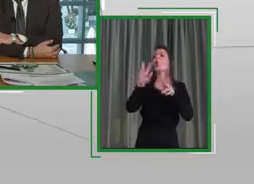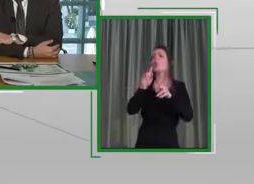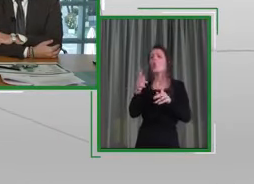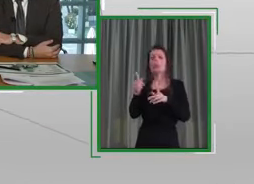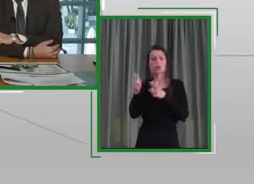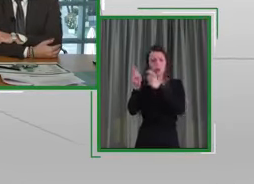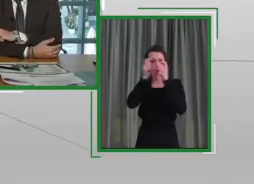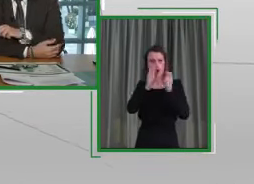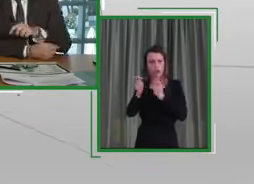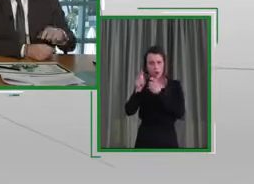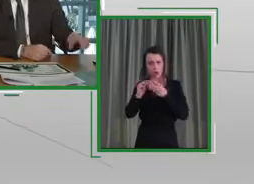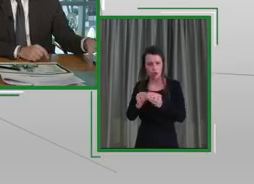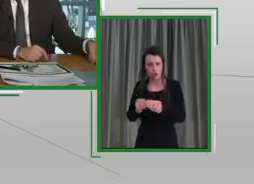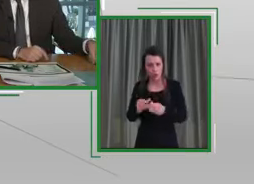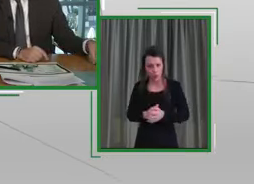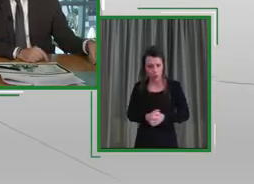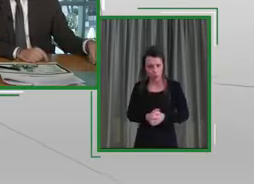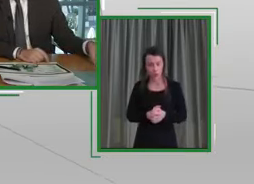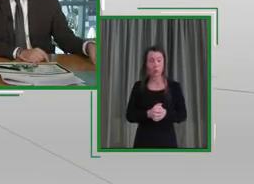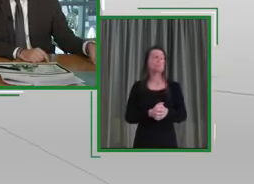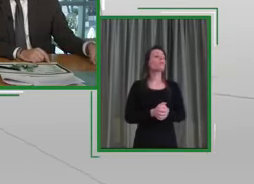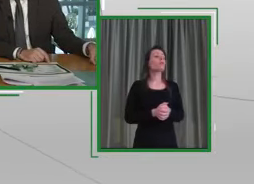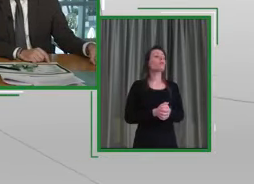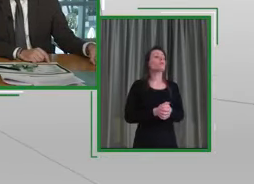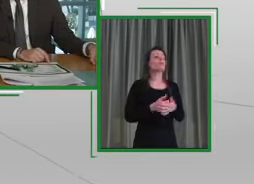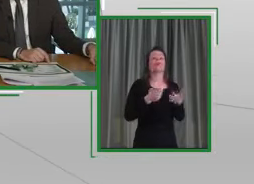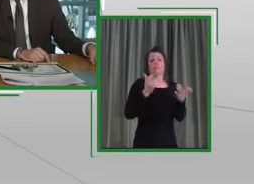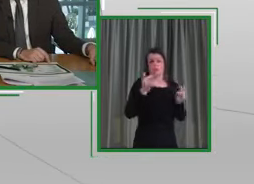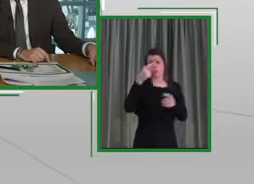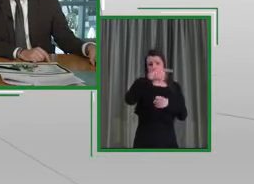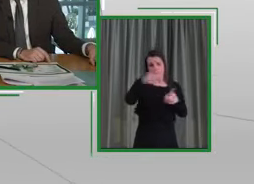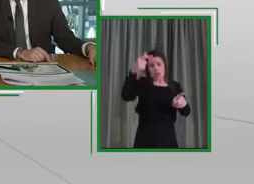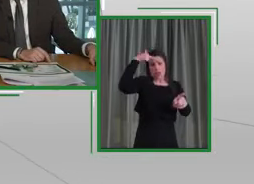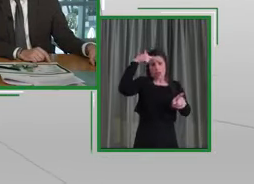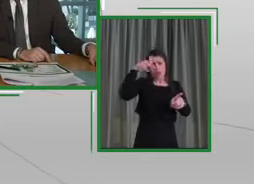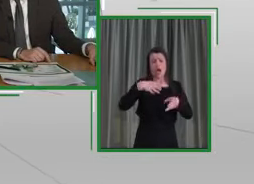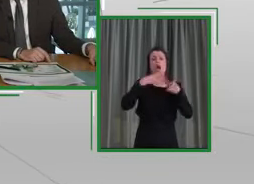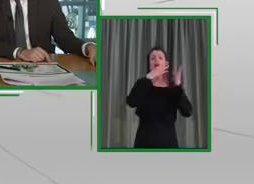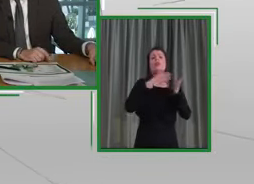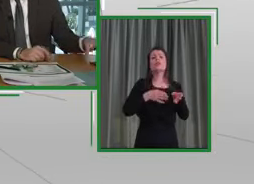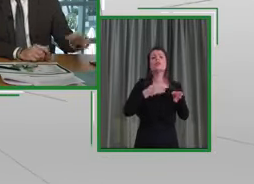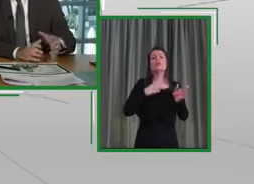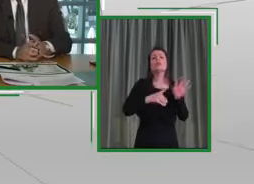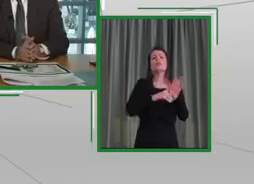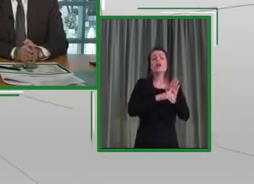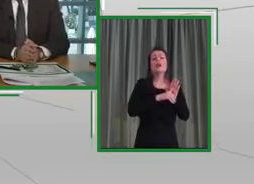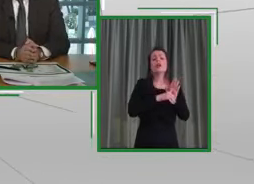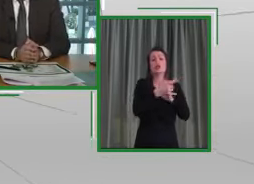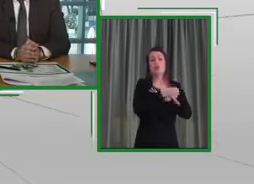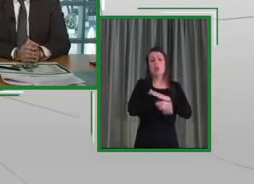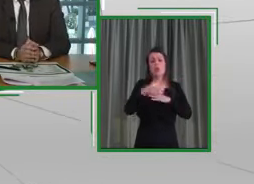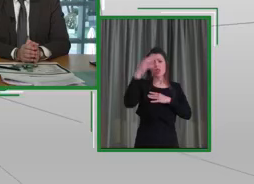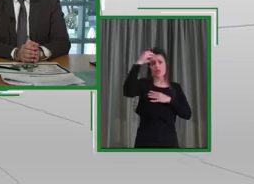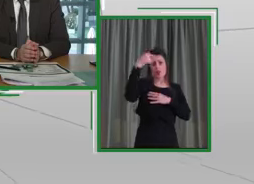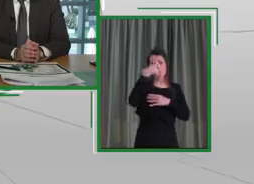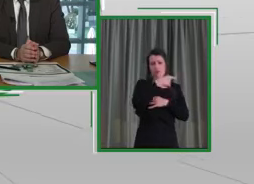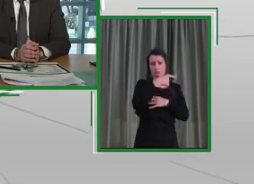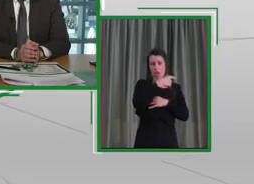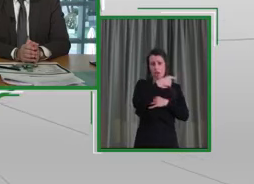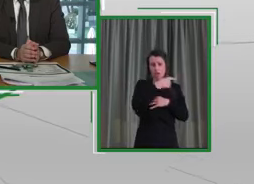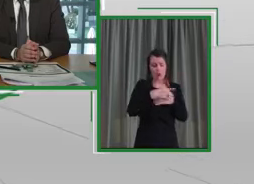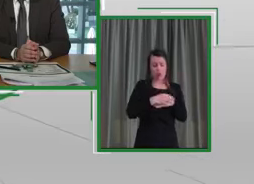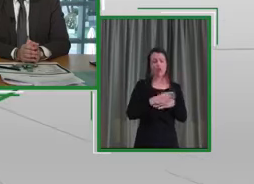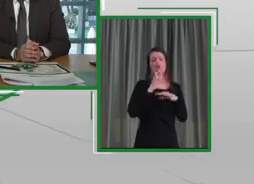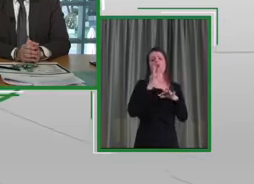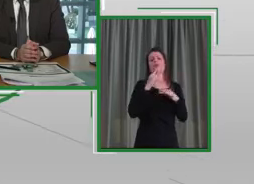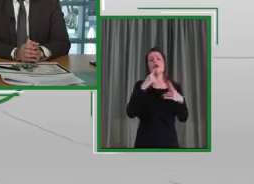il l'ultimo decreto del governo ha ampliato un po qualche attività che può riaprire